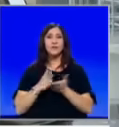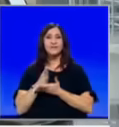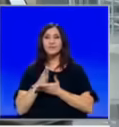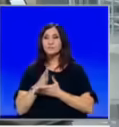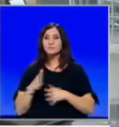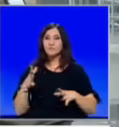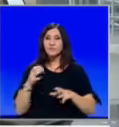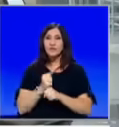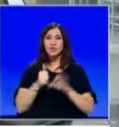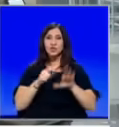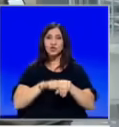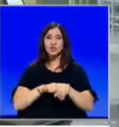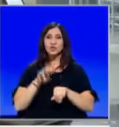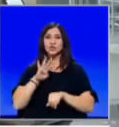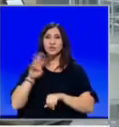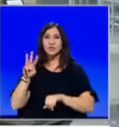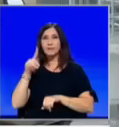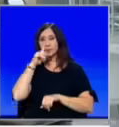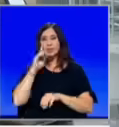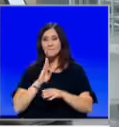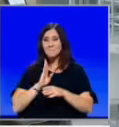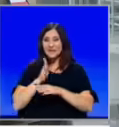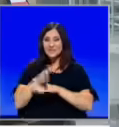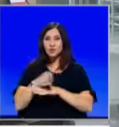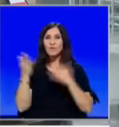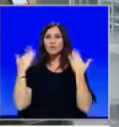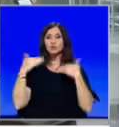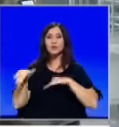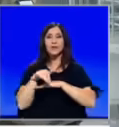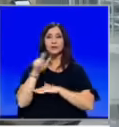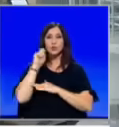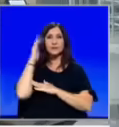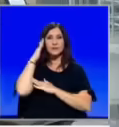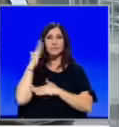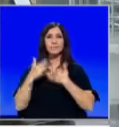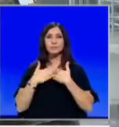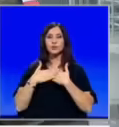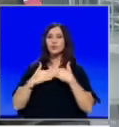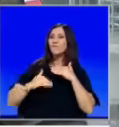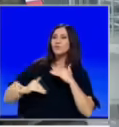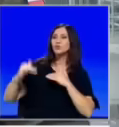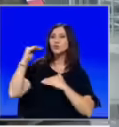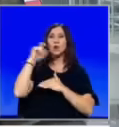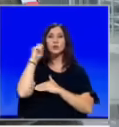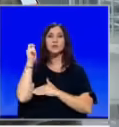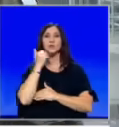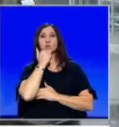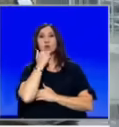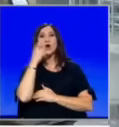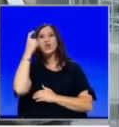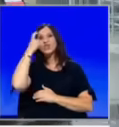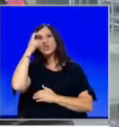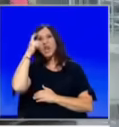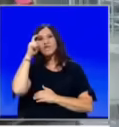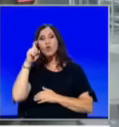6 часа и 43 минути пресичането на въздушната ни граница от украинска страна, приблизително на височината на украинското село